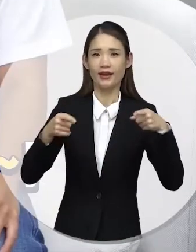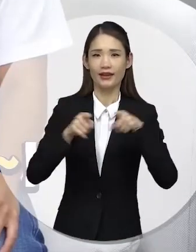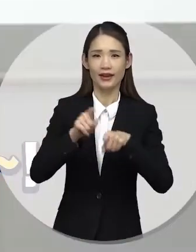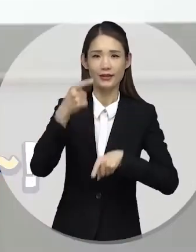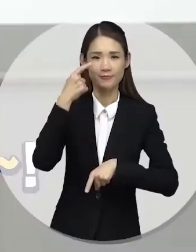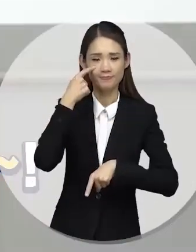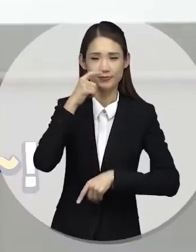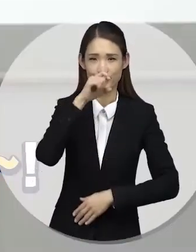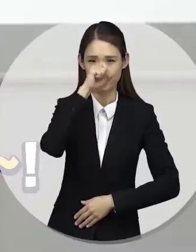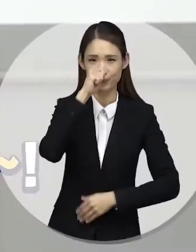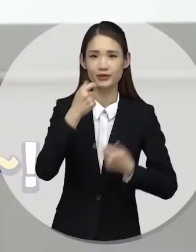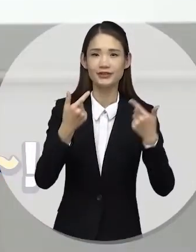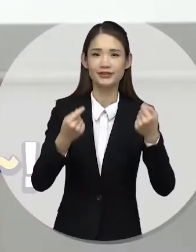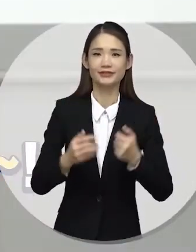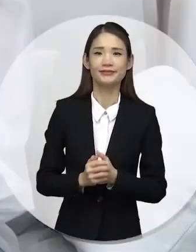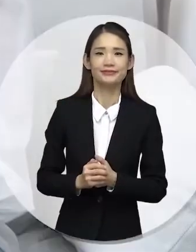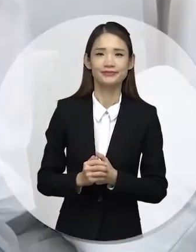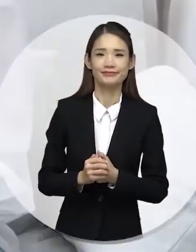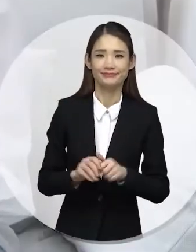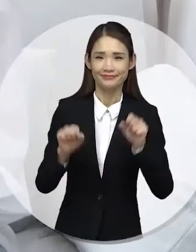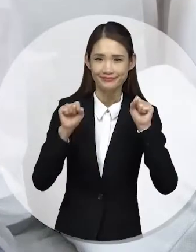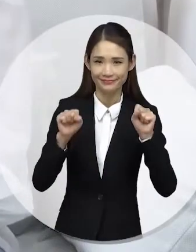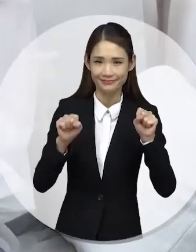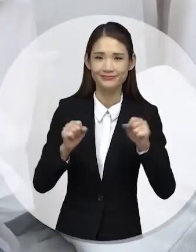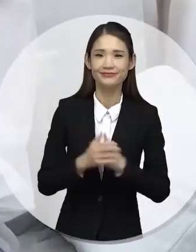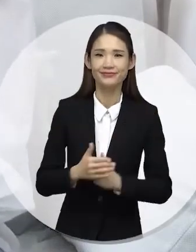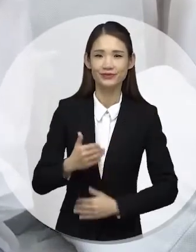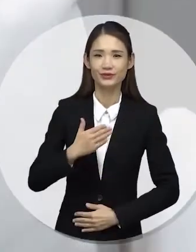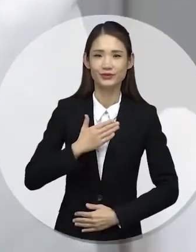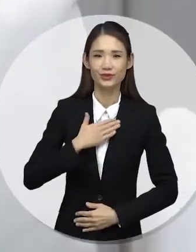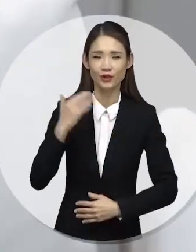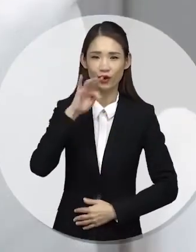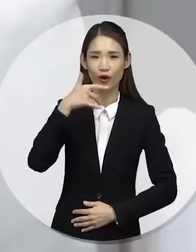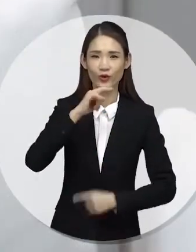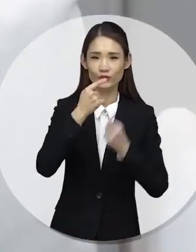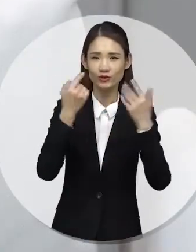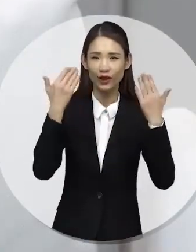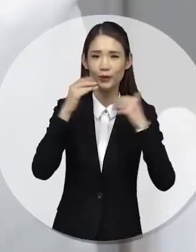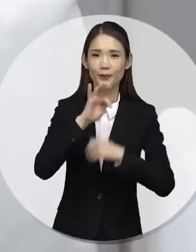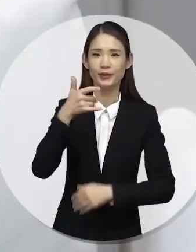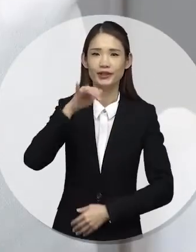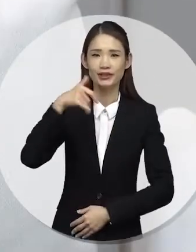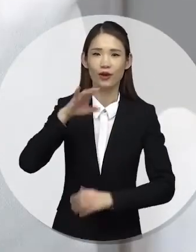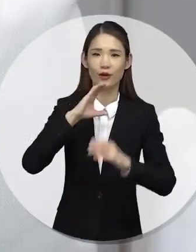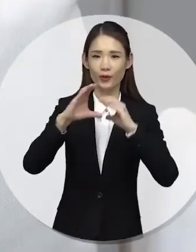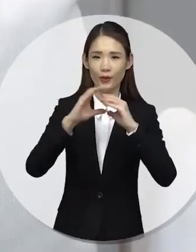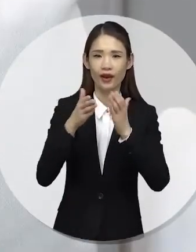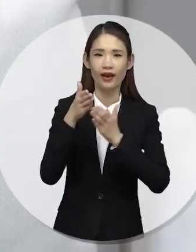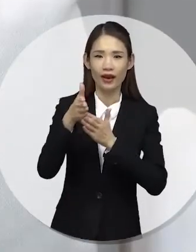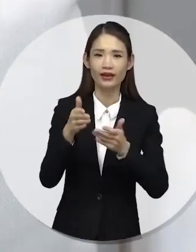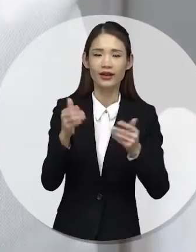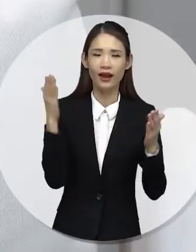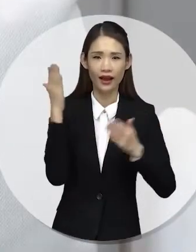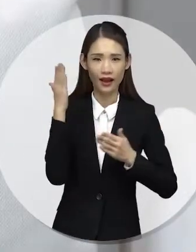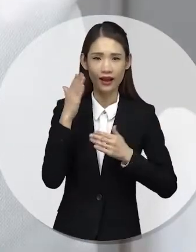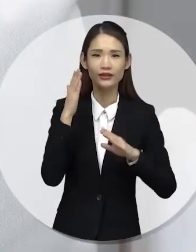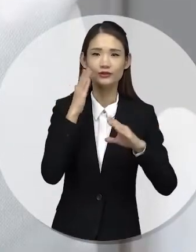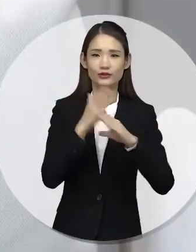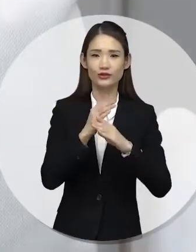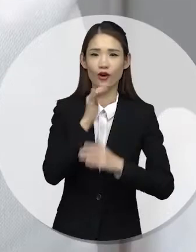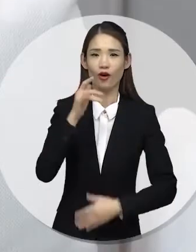해볼 수 있으면 좋을 것 같습니다. 네, 안녕하세요. 저는 건국대학교 미디어 커뮤니케이션 학과에 재학